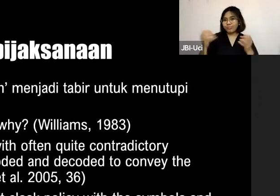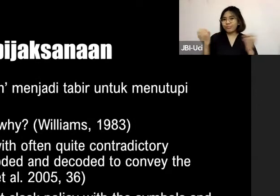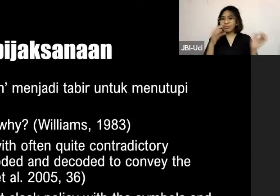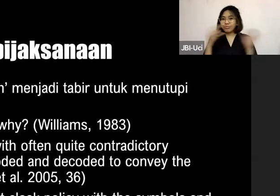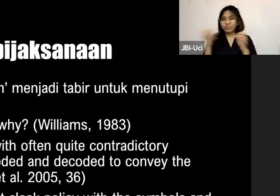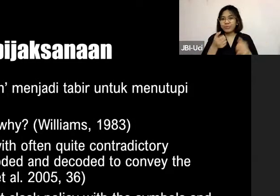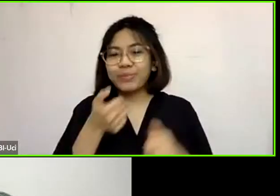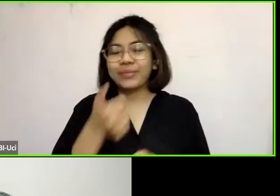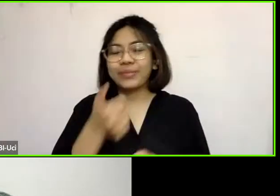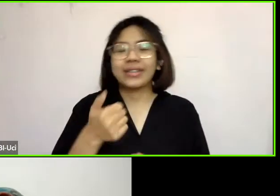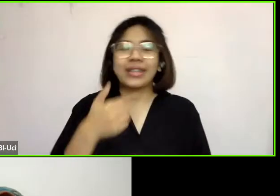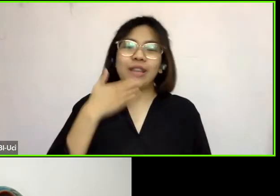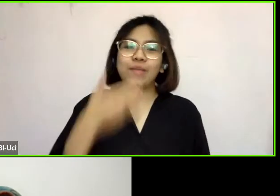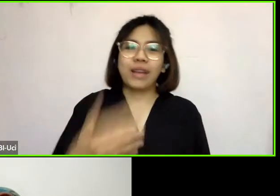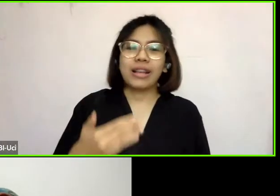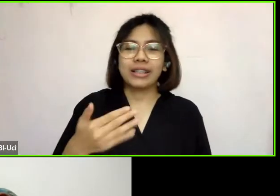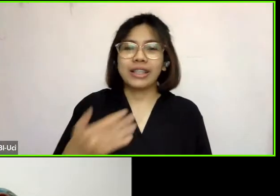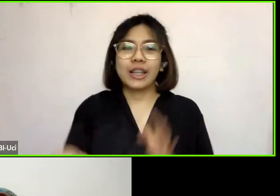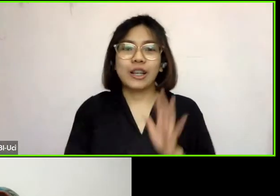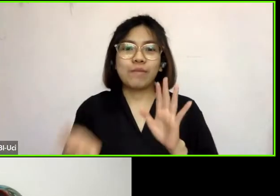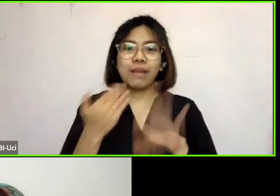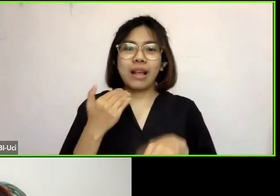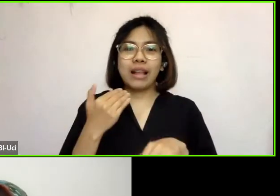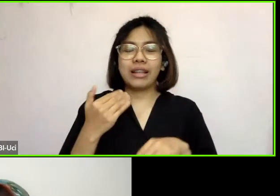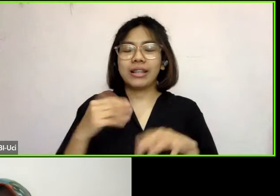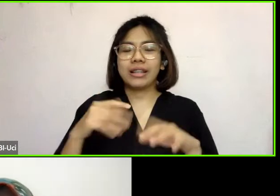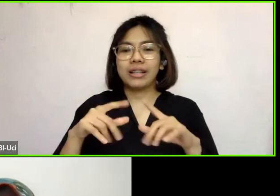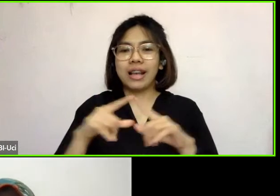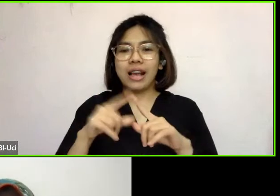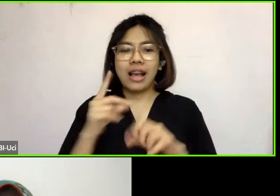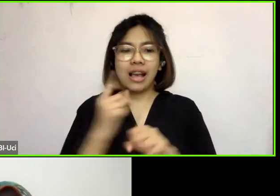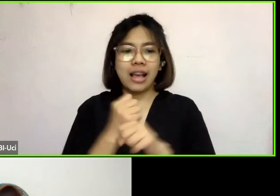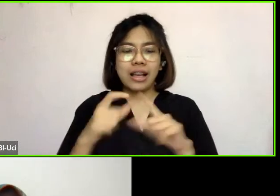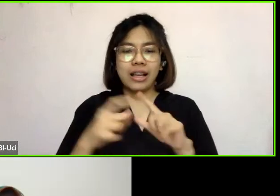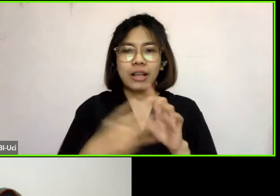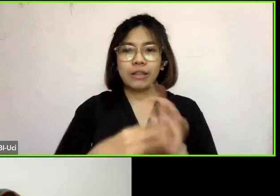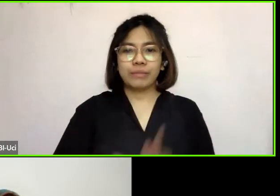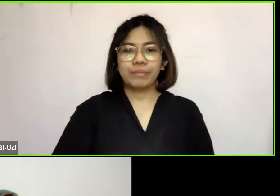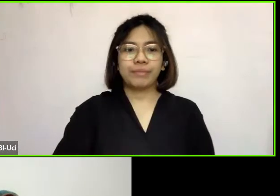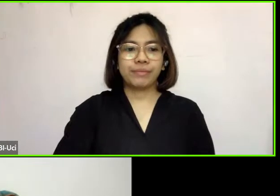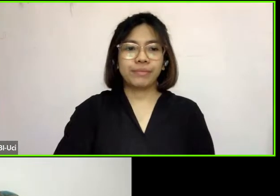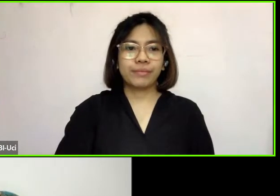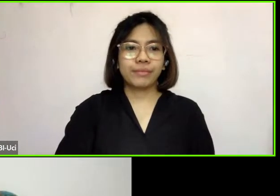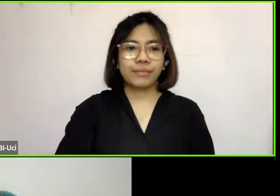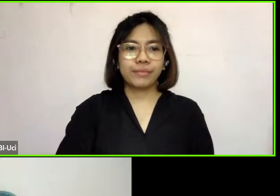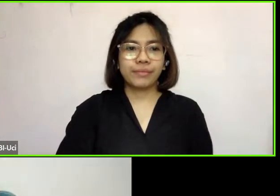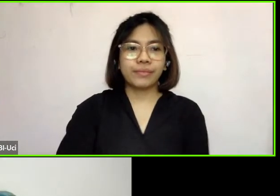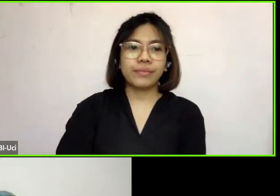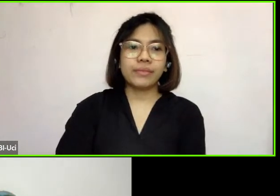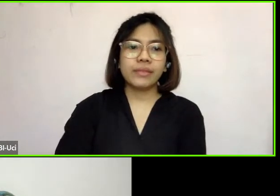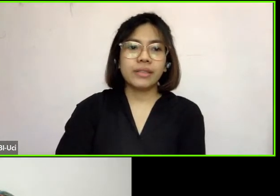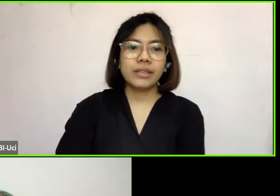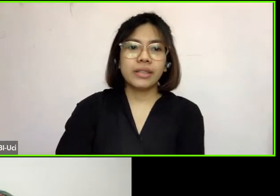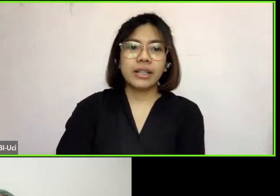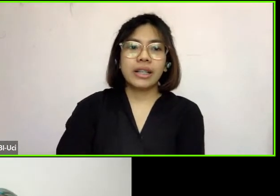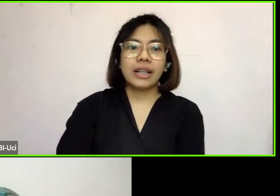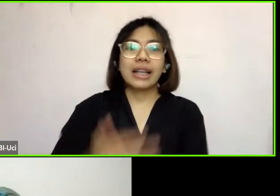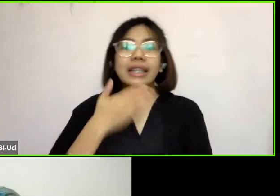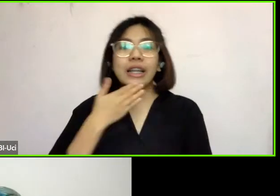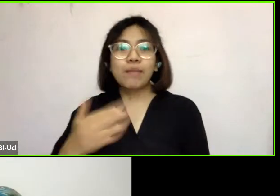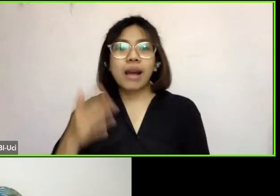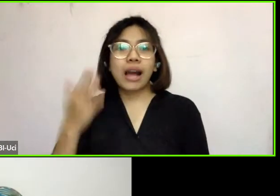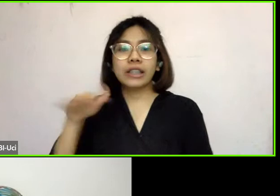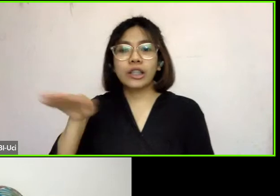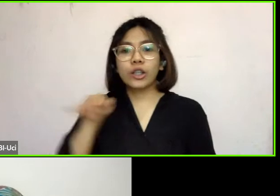Terima kasih Mask Baik Terima kasih Mbak Zulfa atas